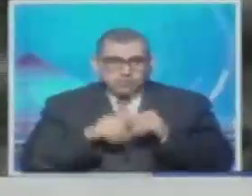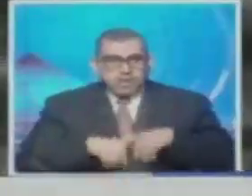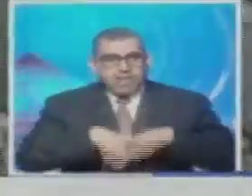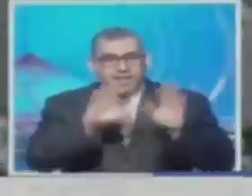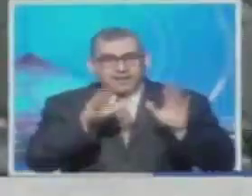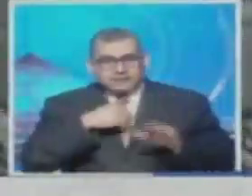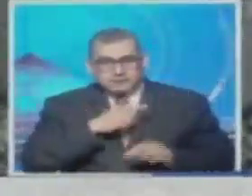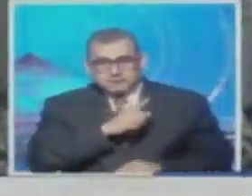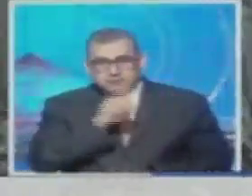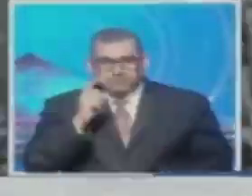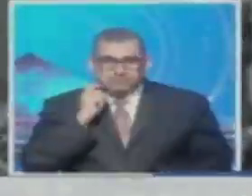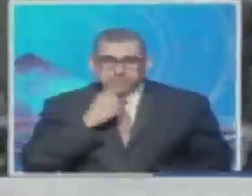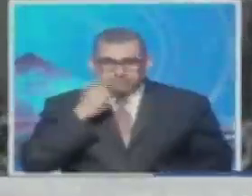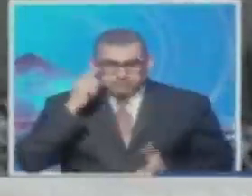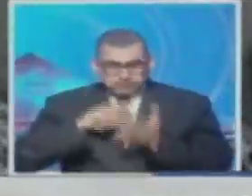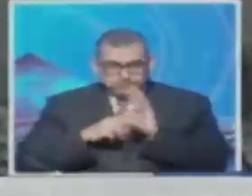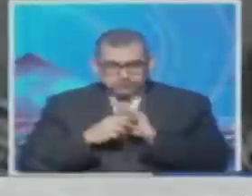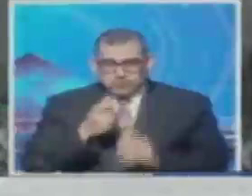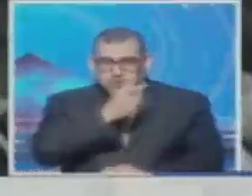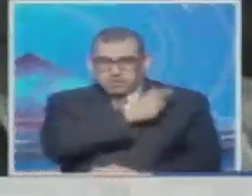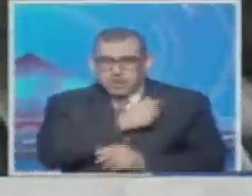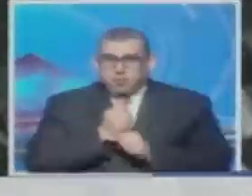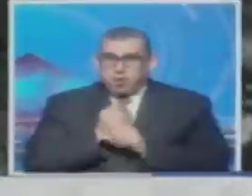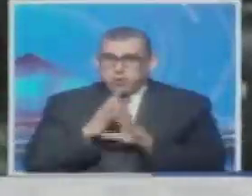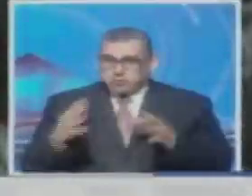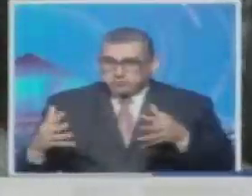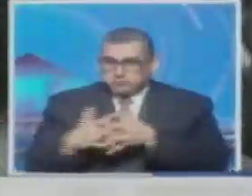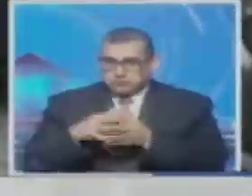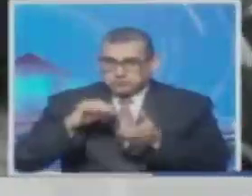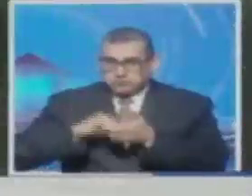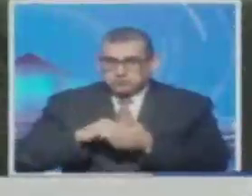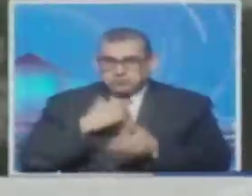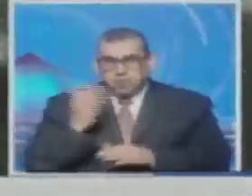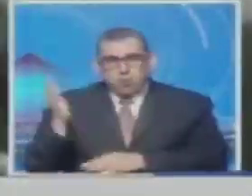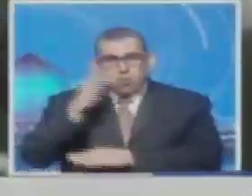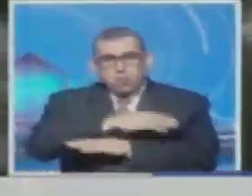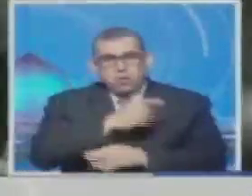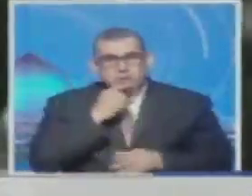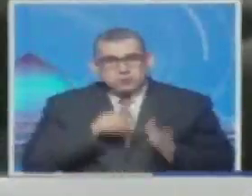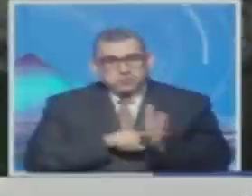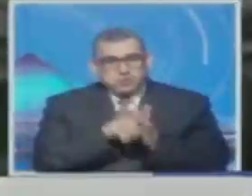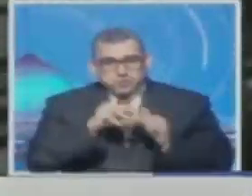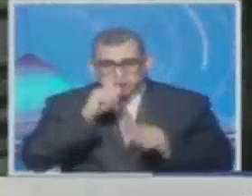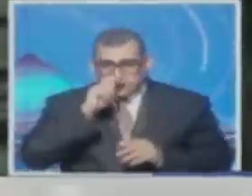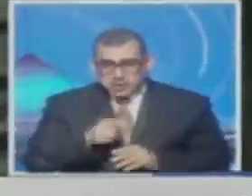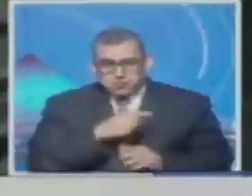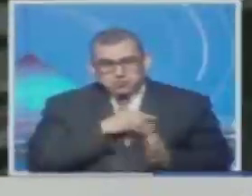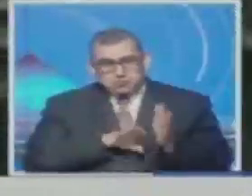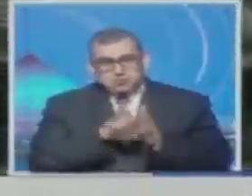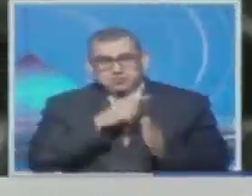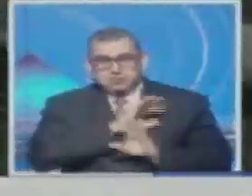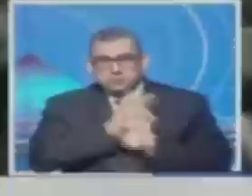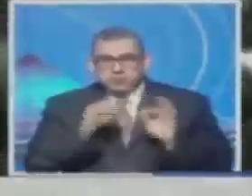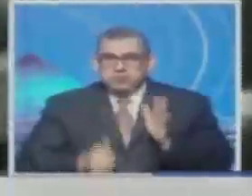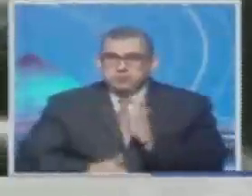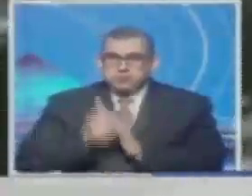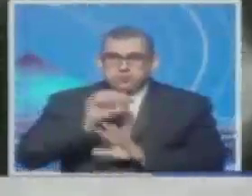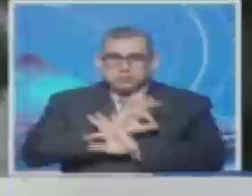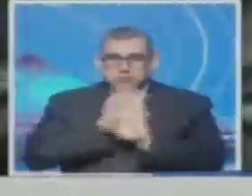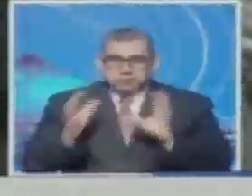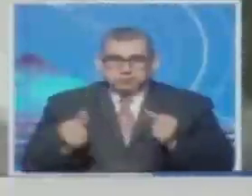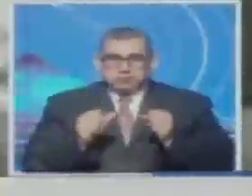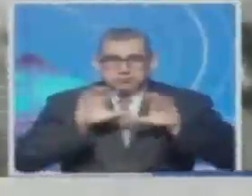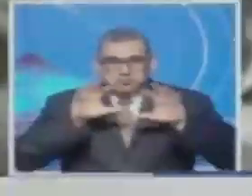مستباحة، فشكلوا حركة الضباط الأحرار لإسقاط المؤامرة على مصر وجيشها، ونجحوا في